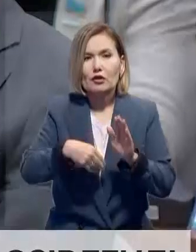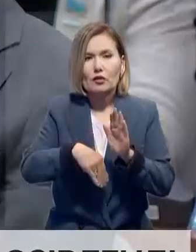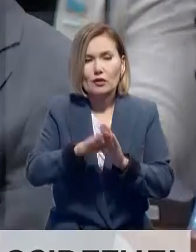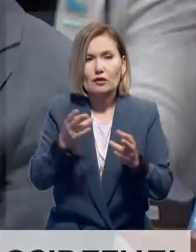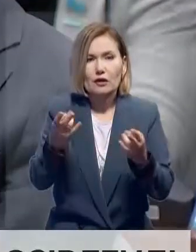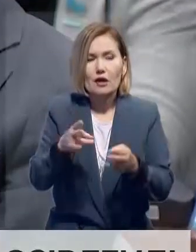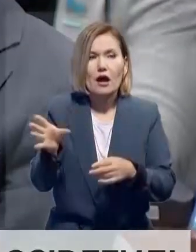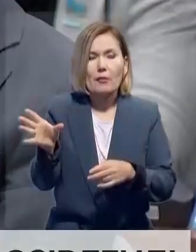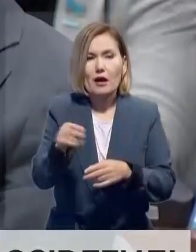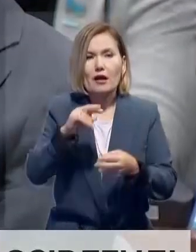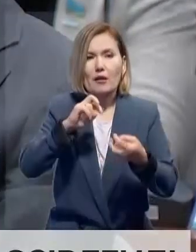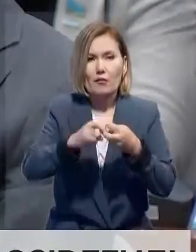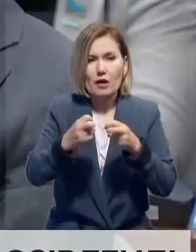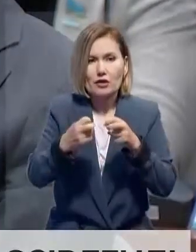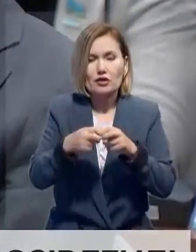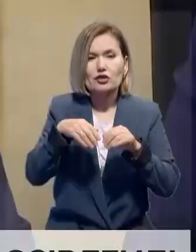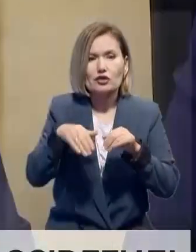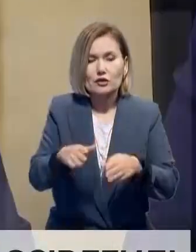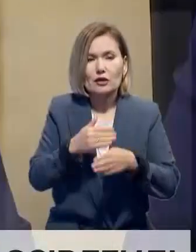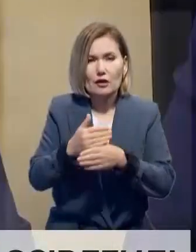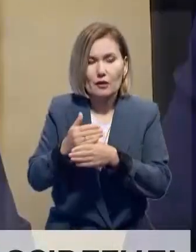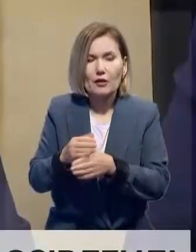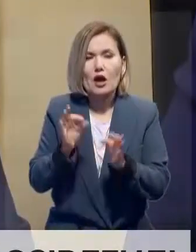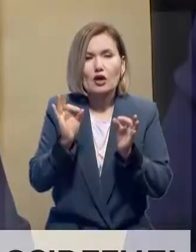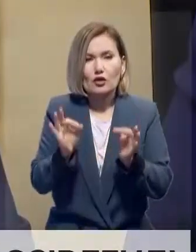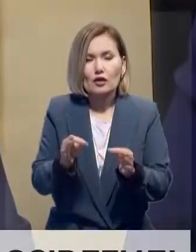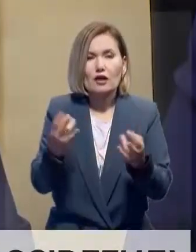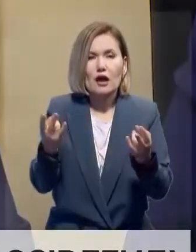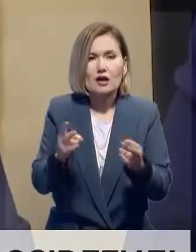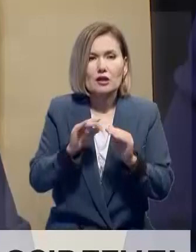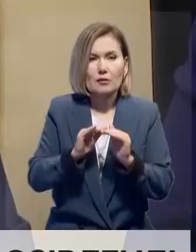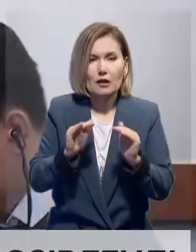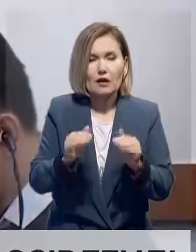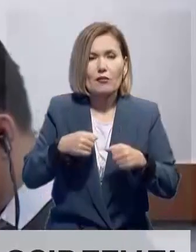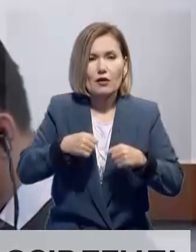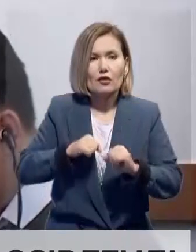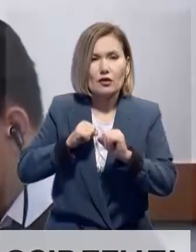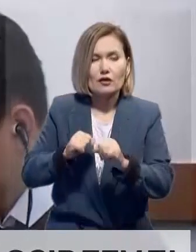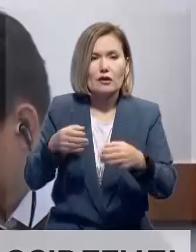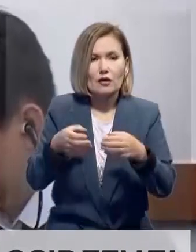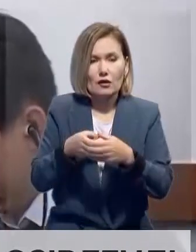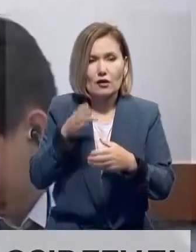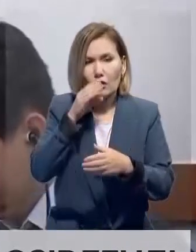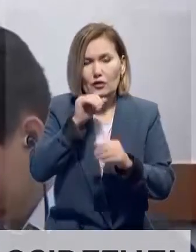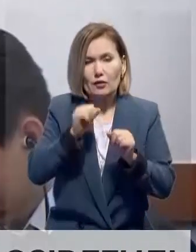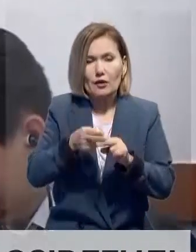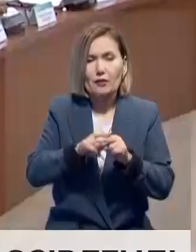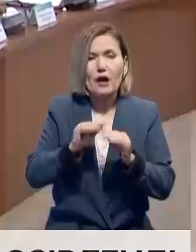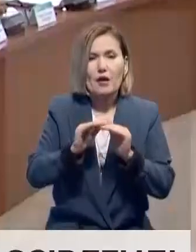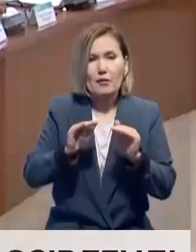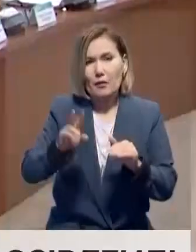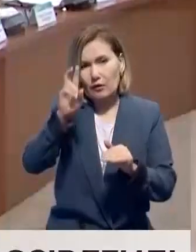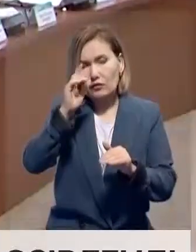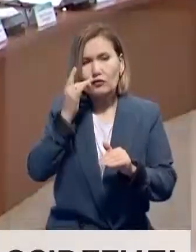керек. Барлық мәселені тұтас қарастырғанда ғана біз дұрыс әрі қажетті заң қабылдай аламыз. Әр бала мемлекет тарапынан қорғалып,